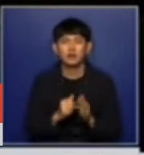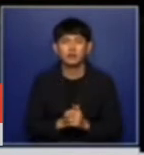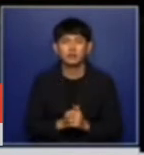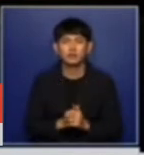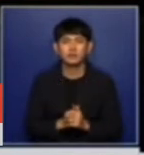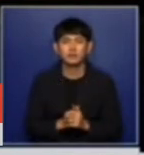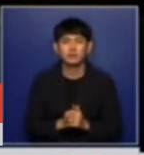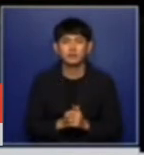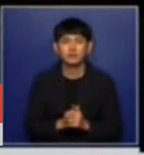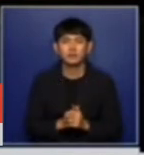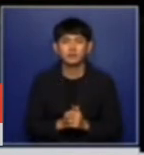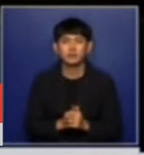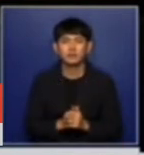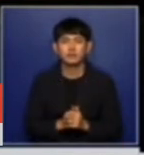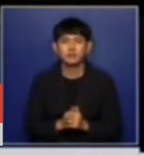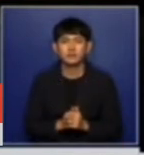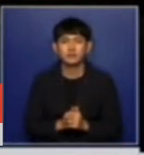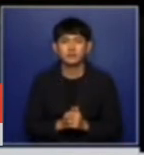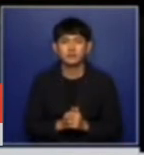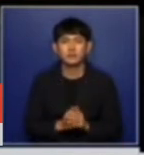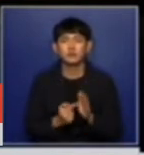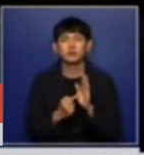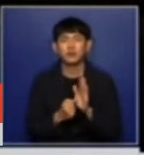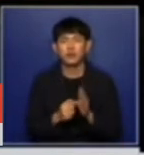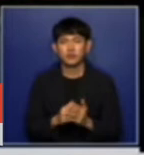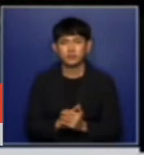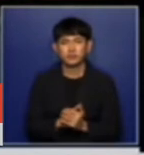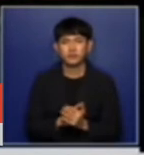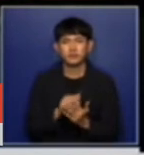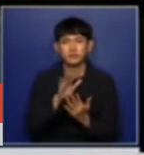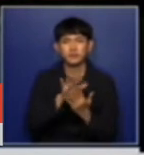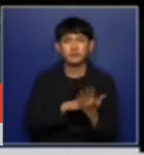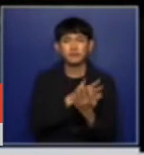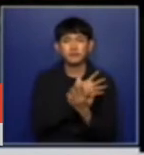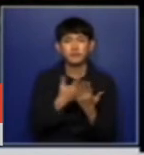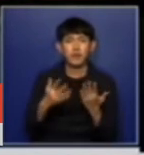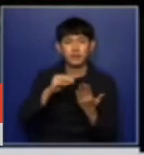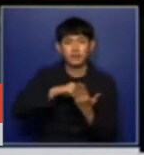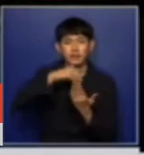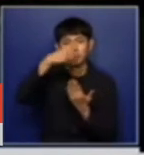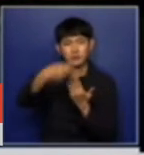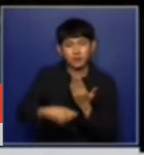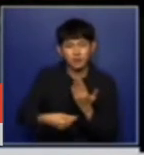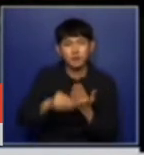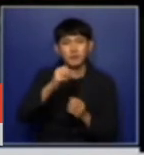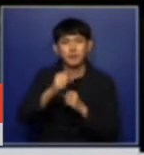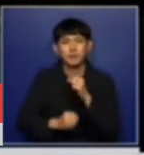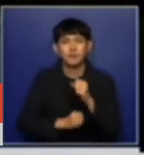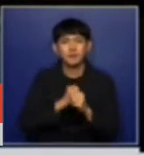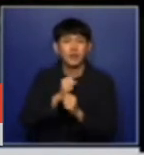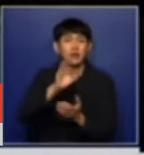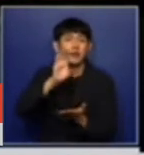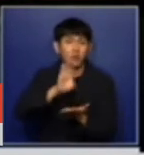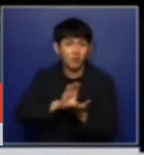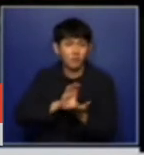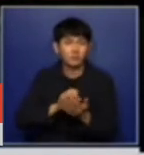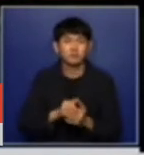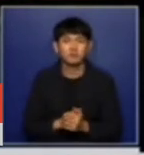ท่านดูเรื่องของปฏิทินงบประมาณครับสภาตราย